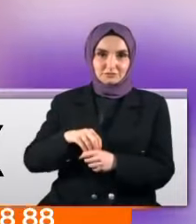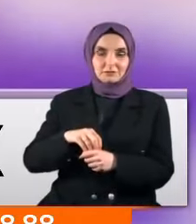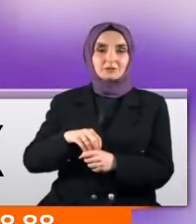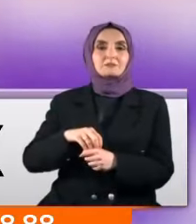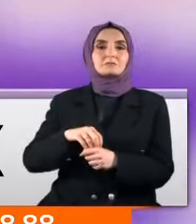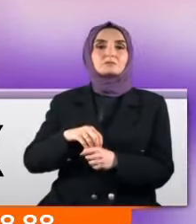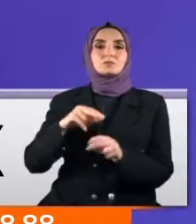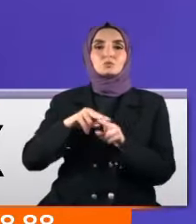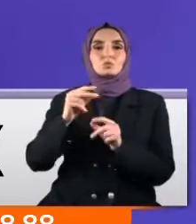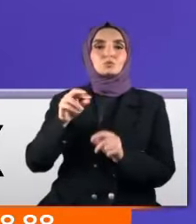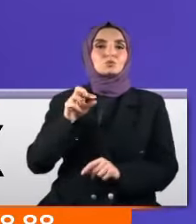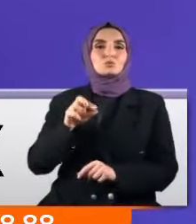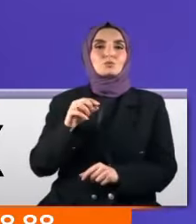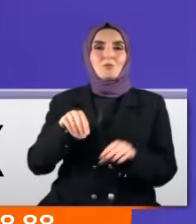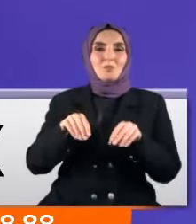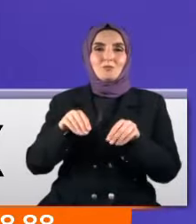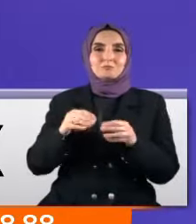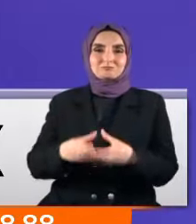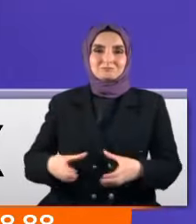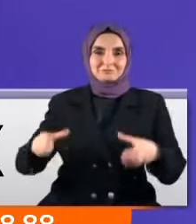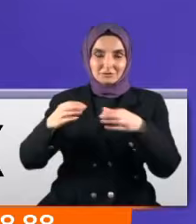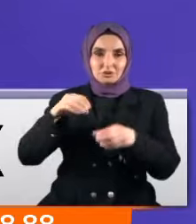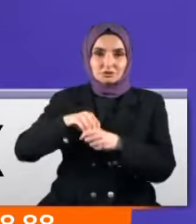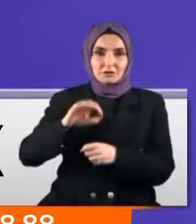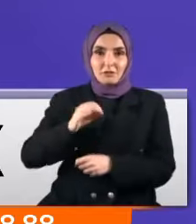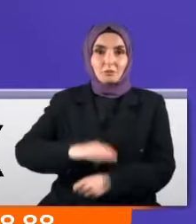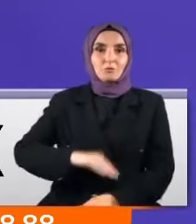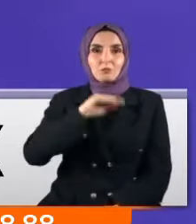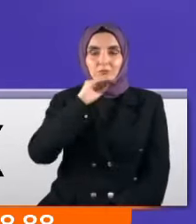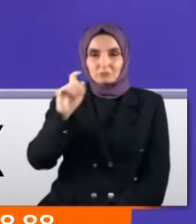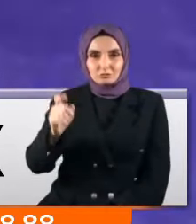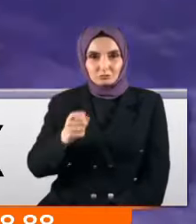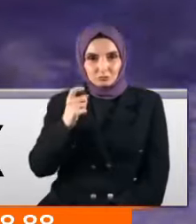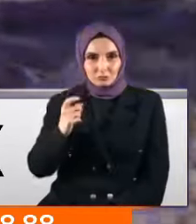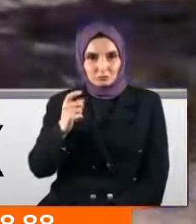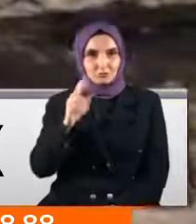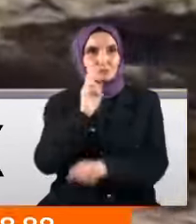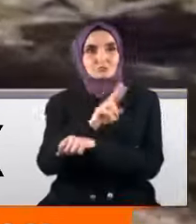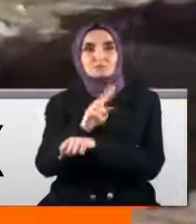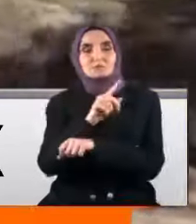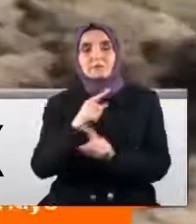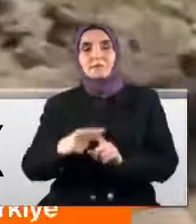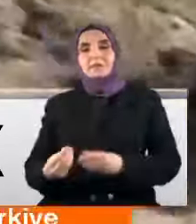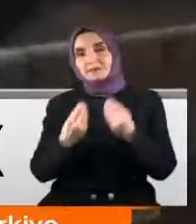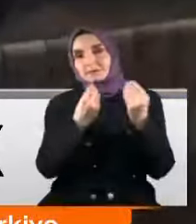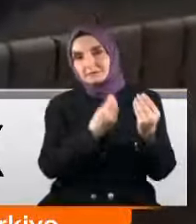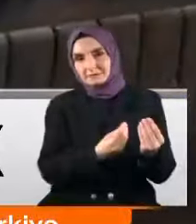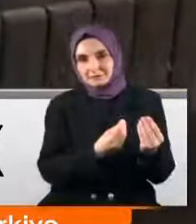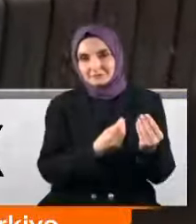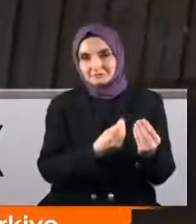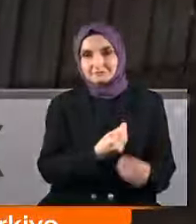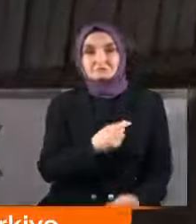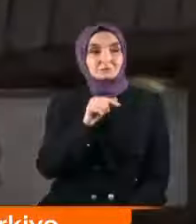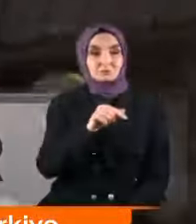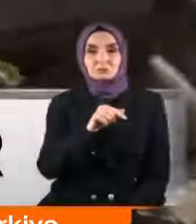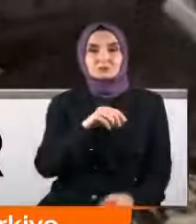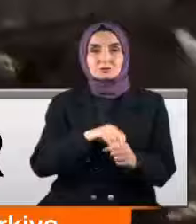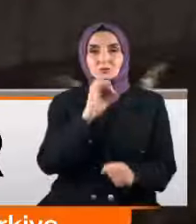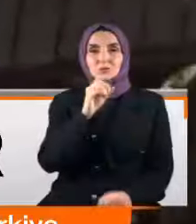teslim etmişti Herkes ne kadar pay alacağını merak ediyordu bulduğu definenin % 40'ını alacak olan Çiftçi şimdi